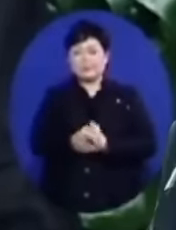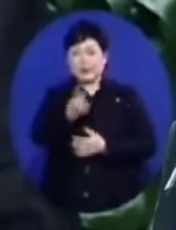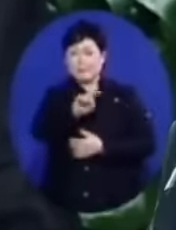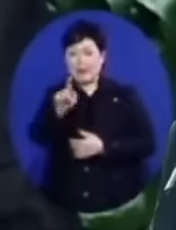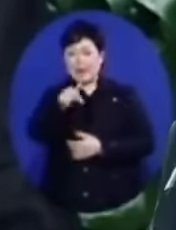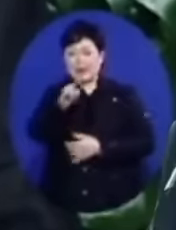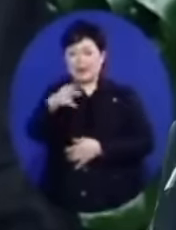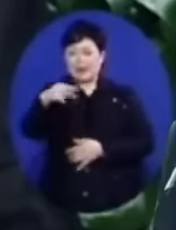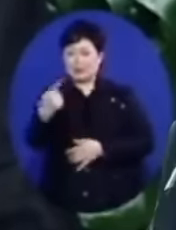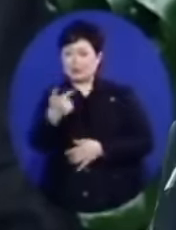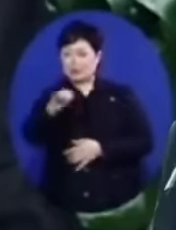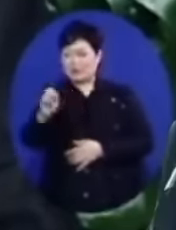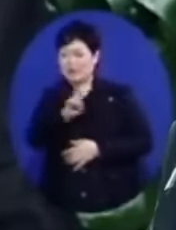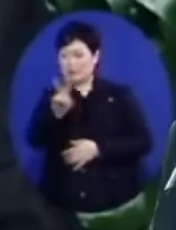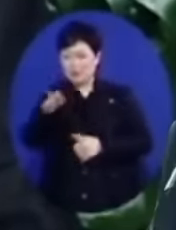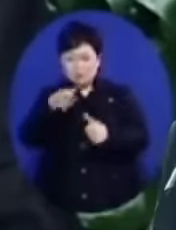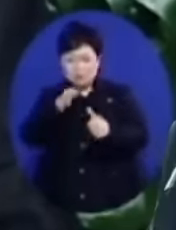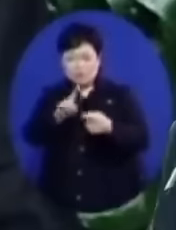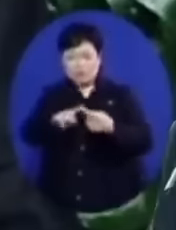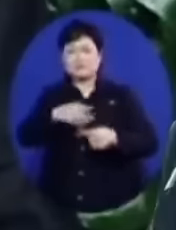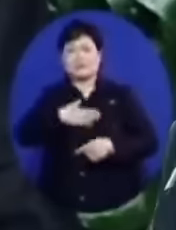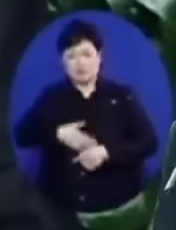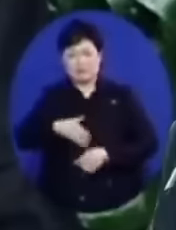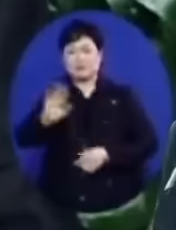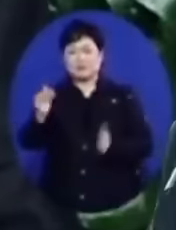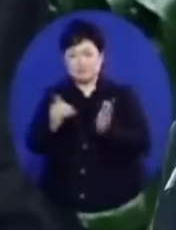마케도니아로 우리를 부르신 줄 우리가 알았던 것입니다.